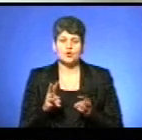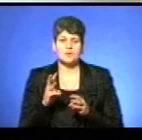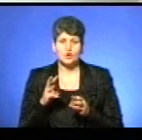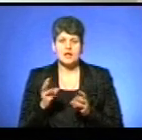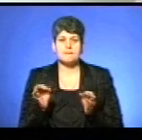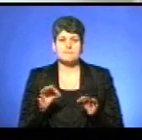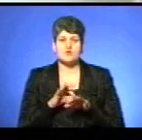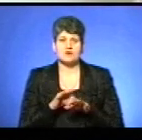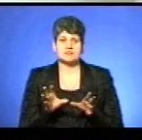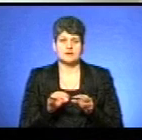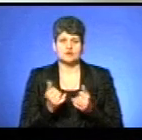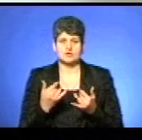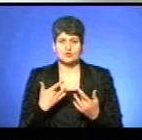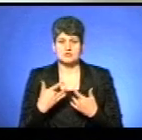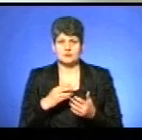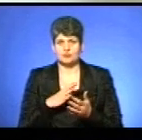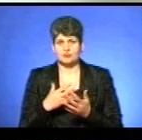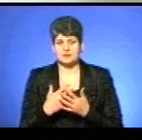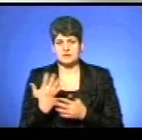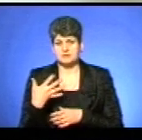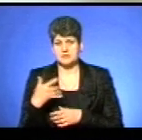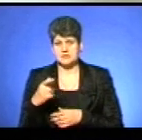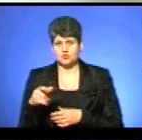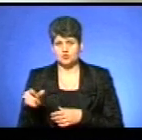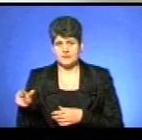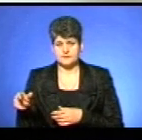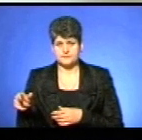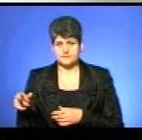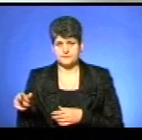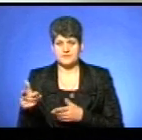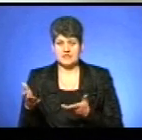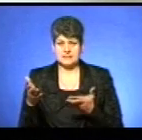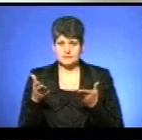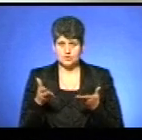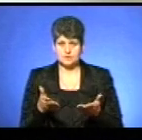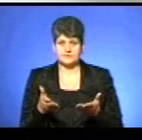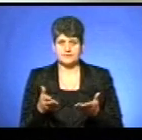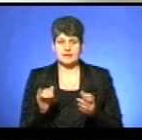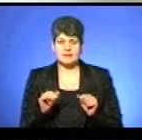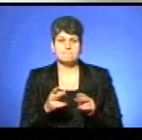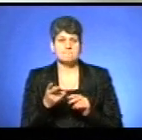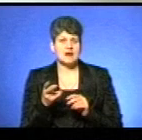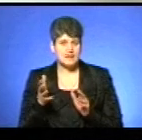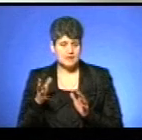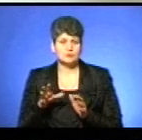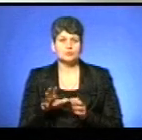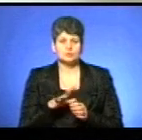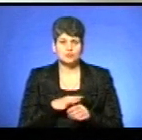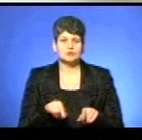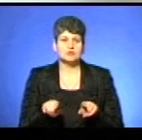разом. Сьогодні в нас на концерті було близько 50 чоловік запрошених. От, і паралельно в нас проходило